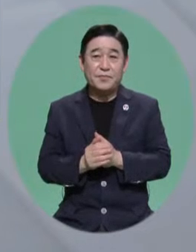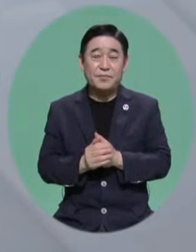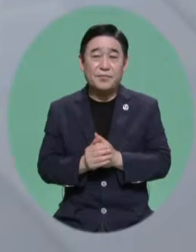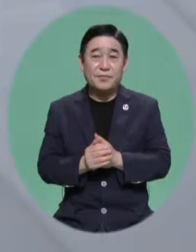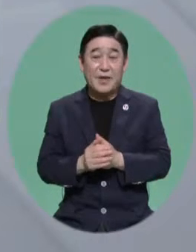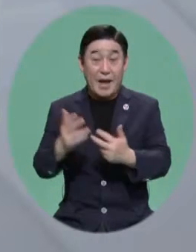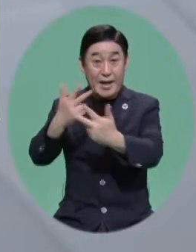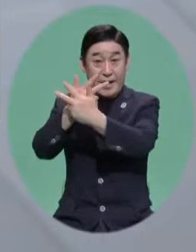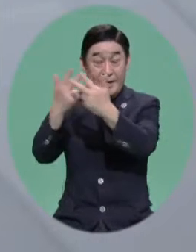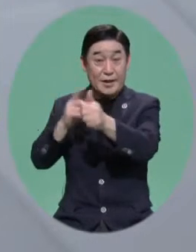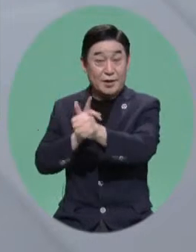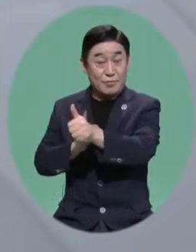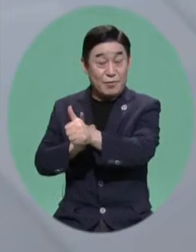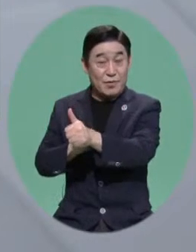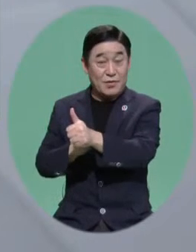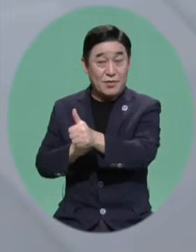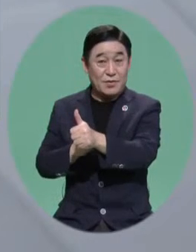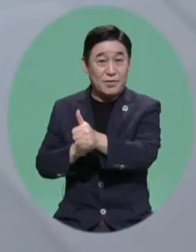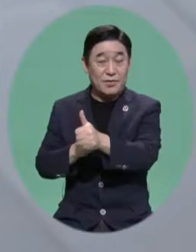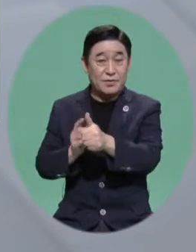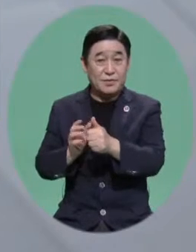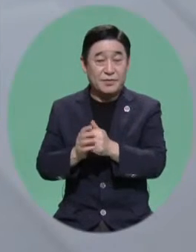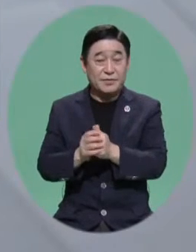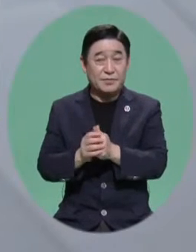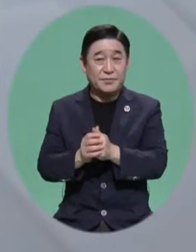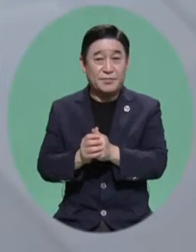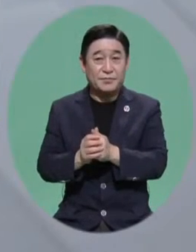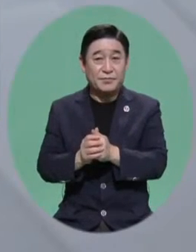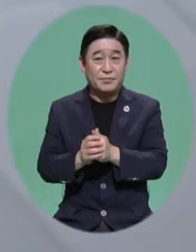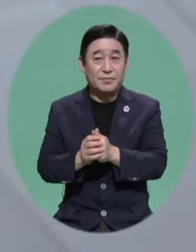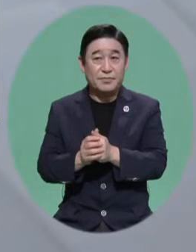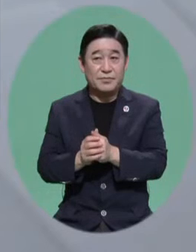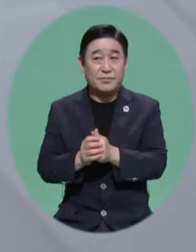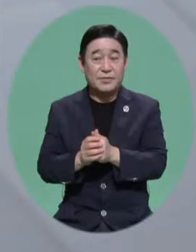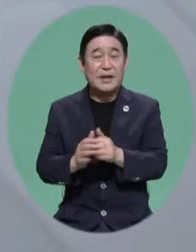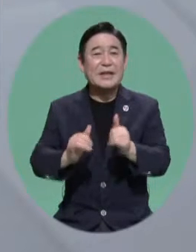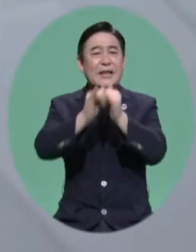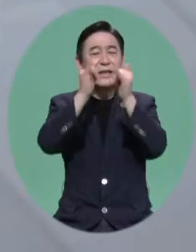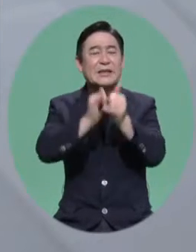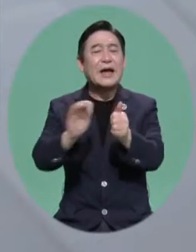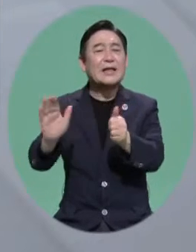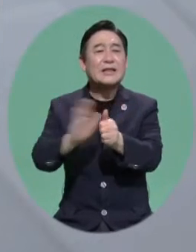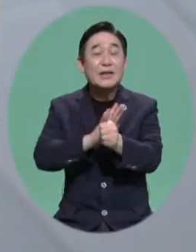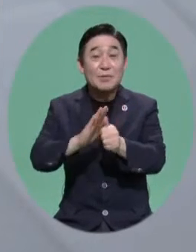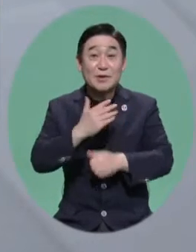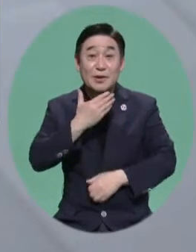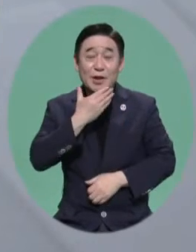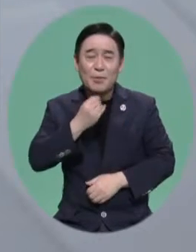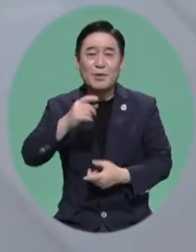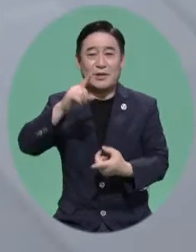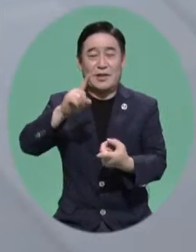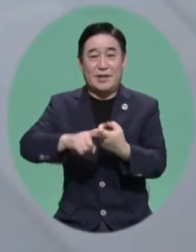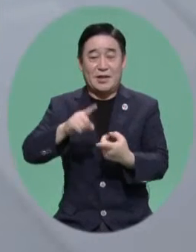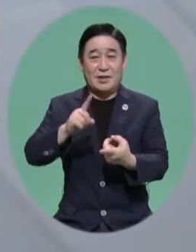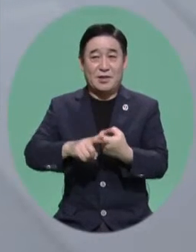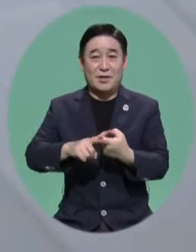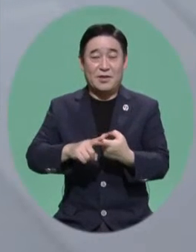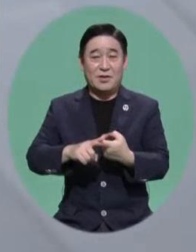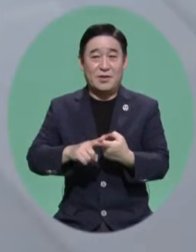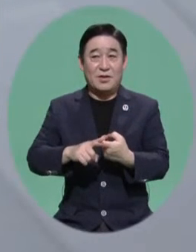4 우리 이점을 후보께서 아 우리 사회 수업 이수 복지 에 대해서